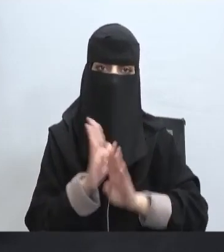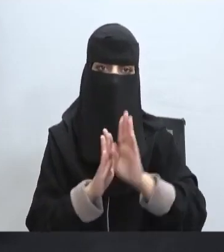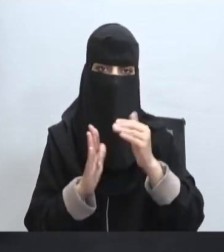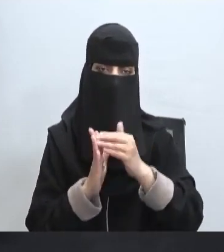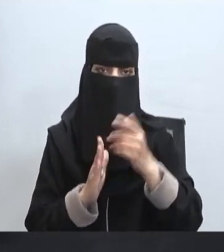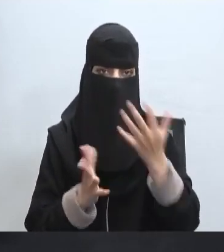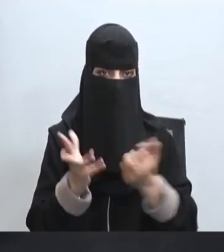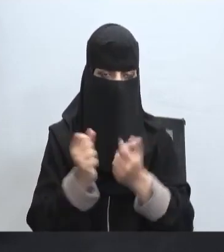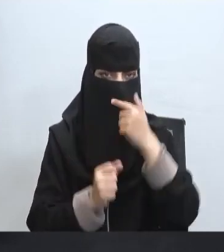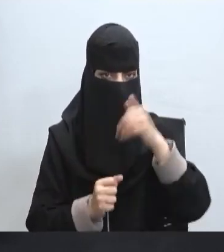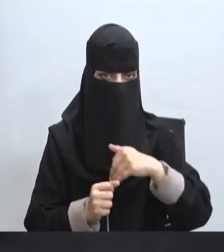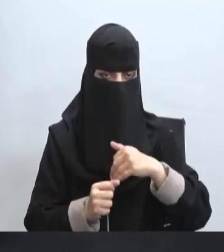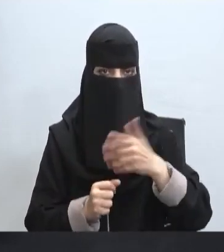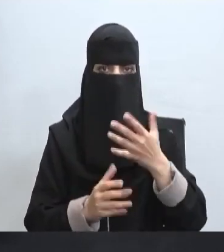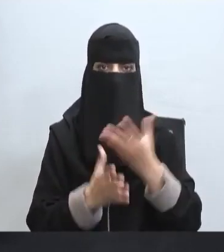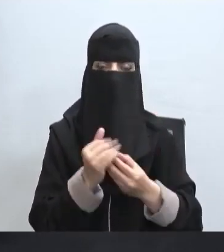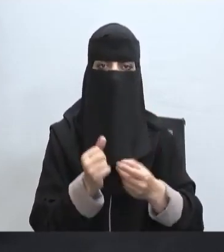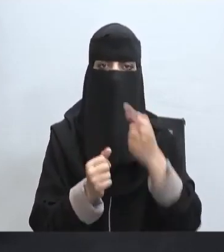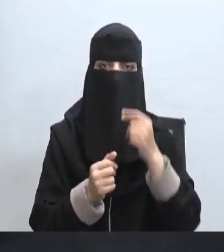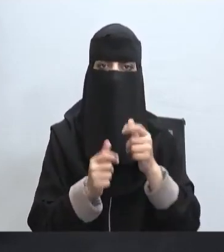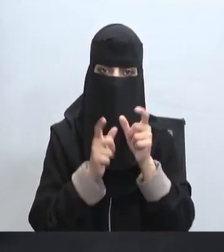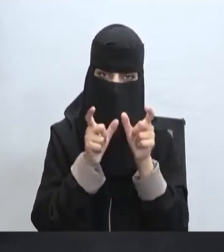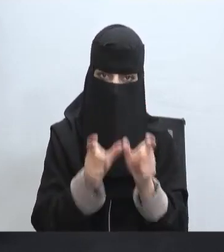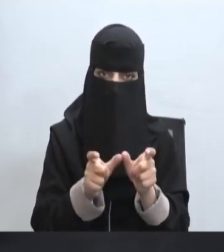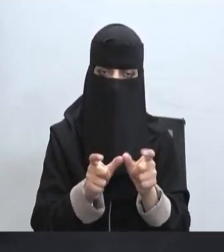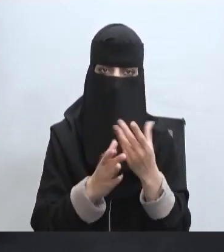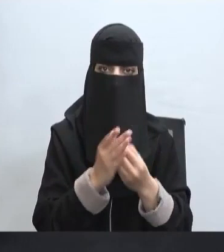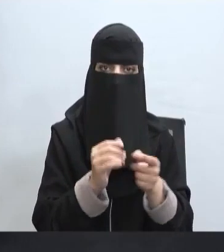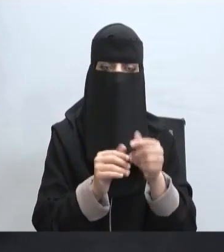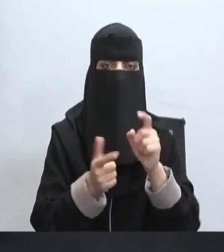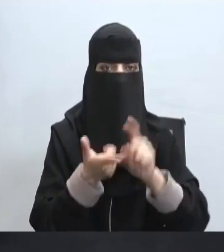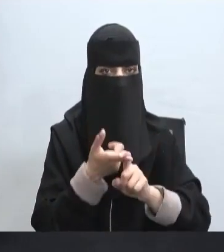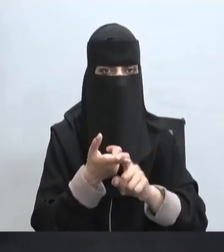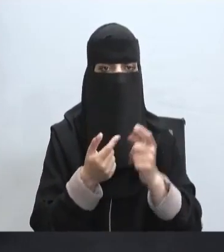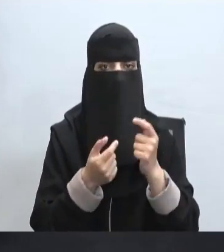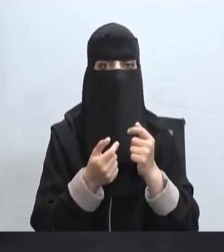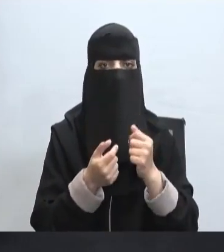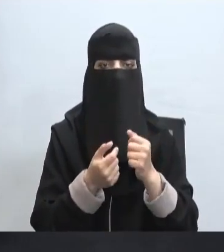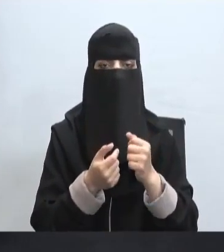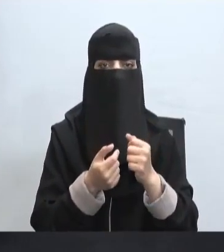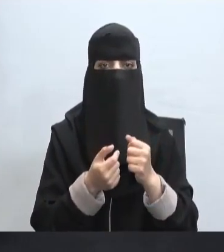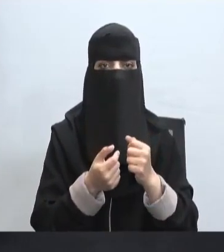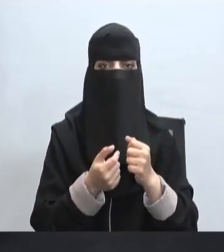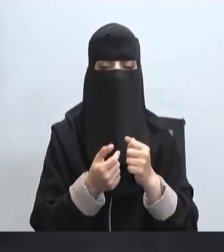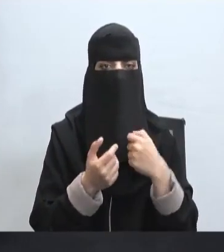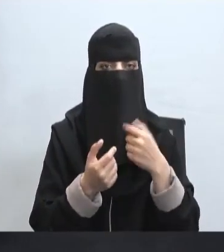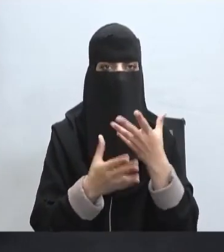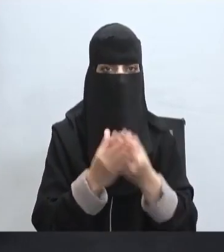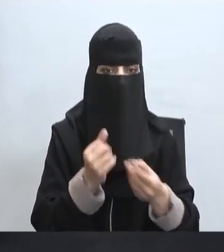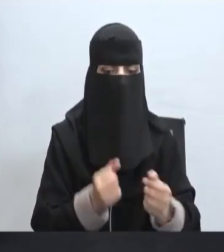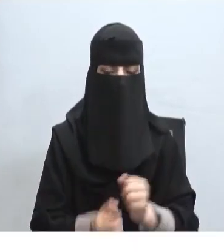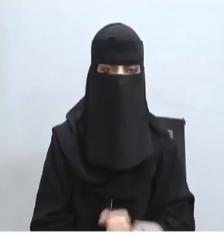حاجاتنا ورغباتنا وحاجات من نعول من زوجتنا او او